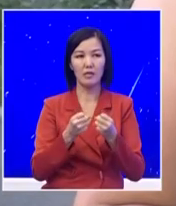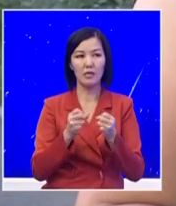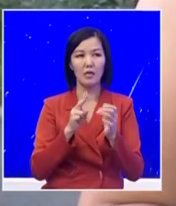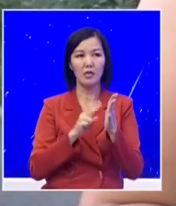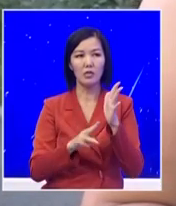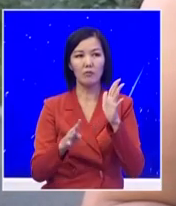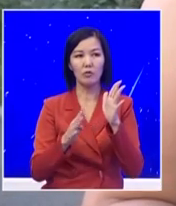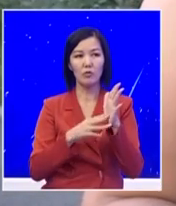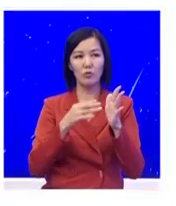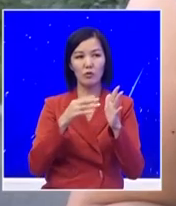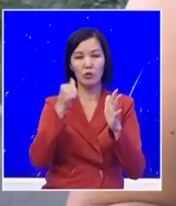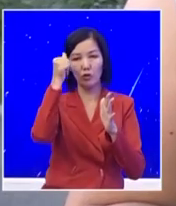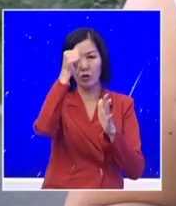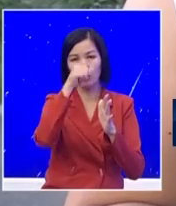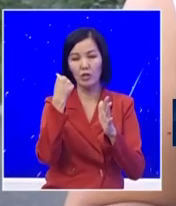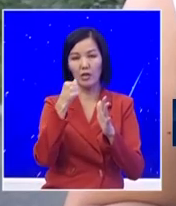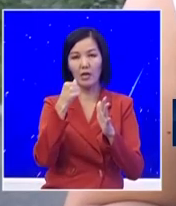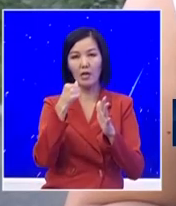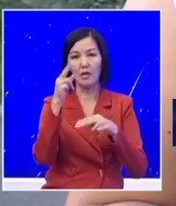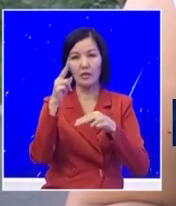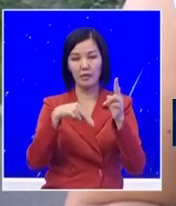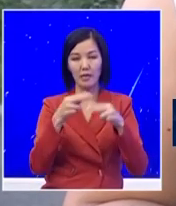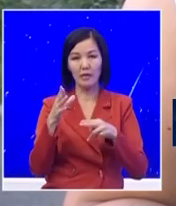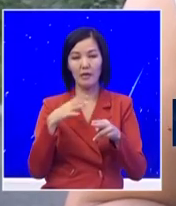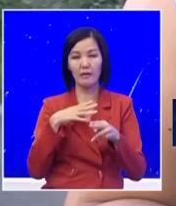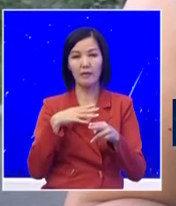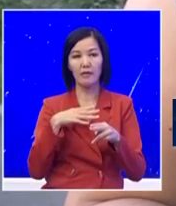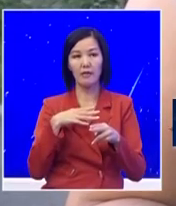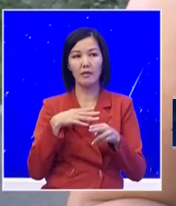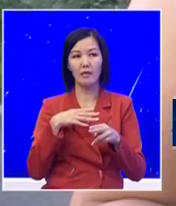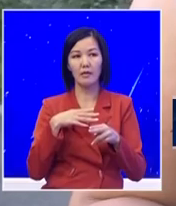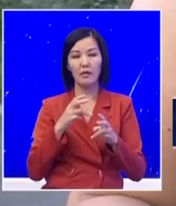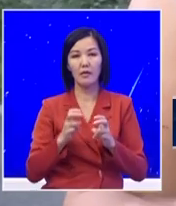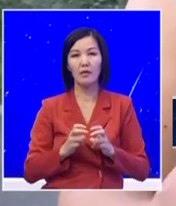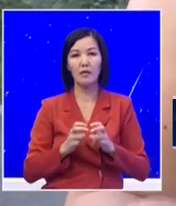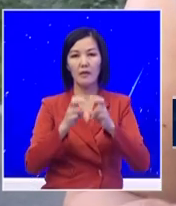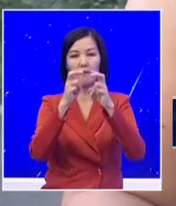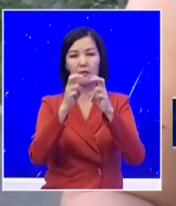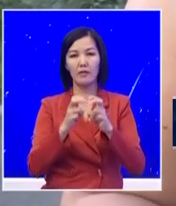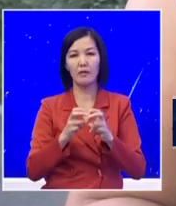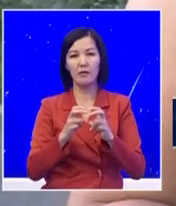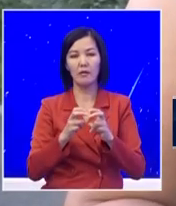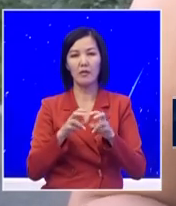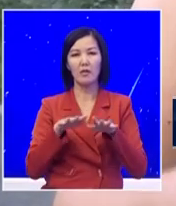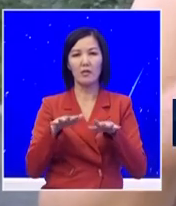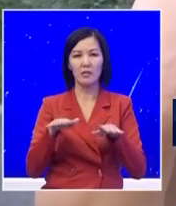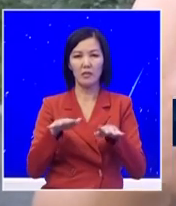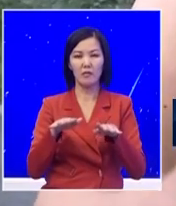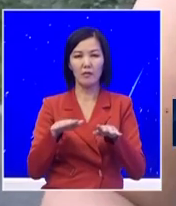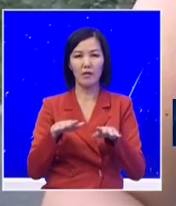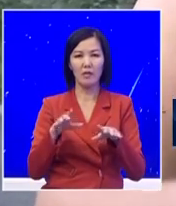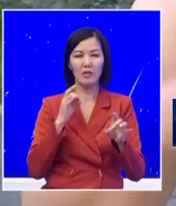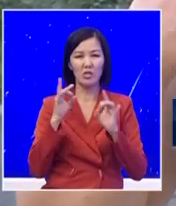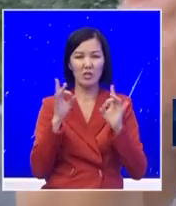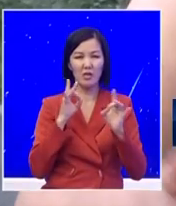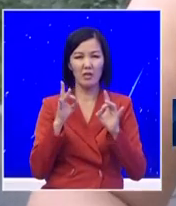79 жылы салынған үй ғой бұл. 8-7-ге көтерілсеңіздер, лифт прям қатты, сондай сілкініп. Дауысы да